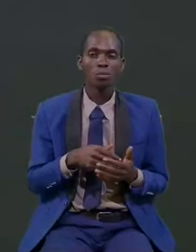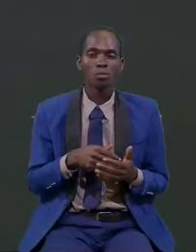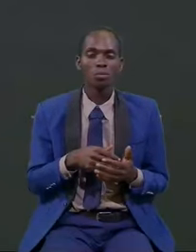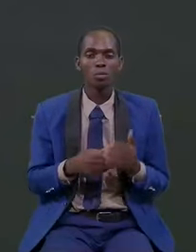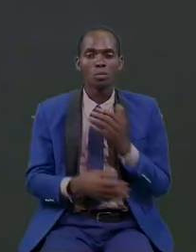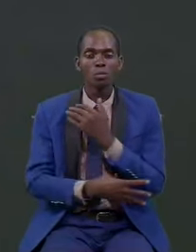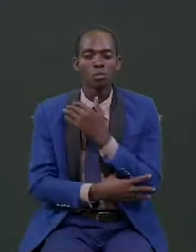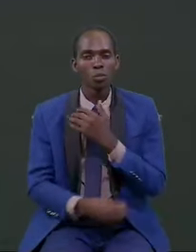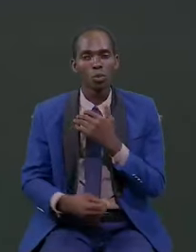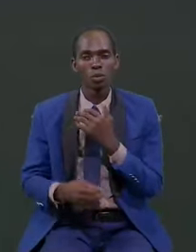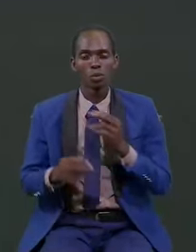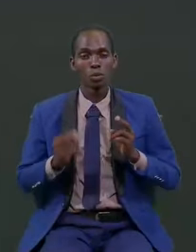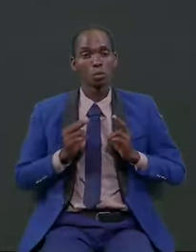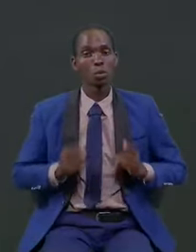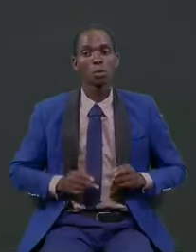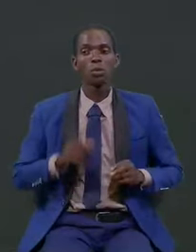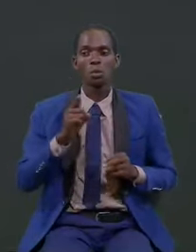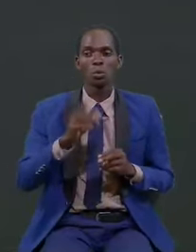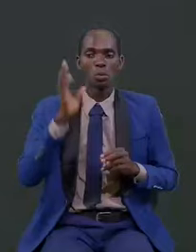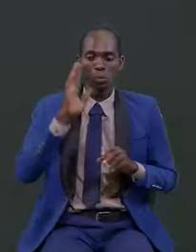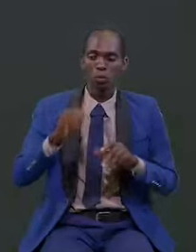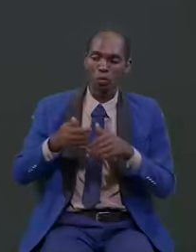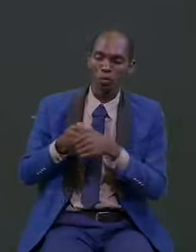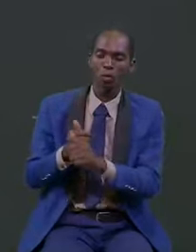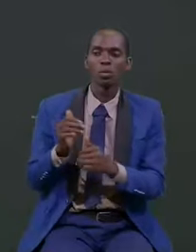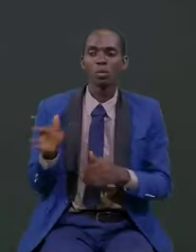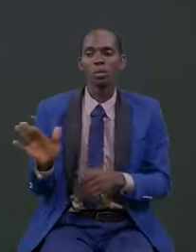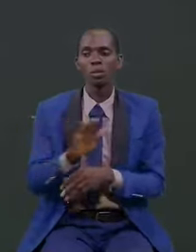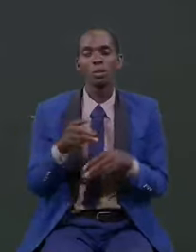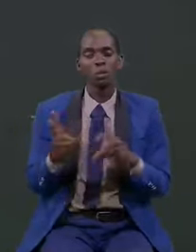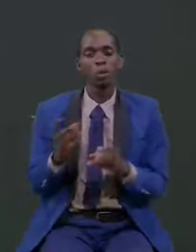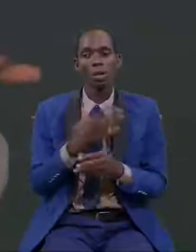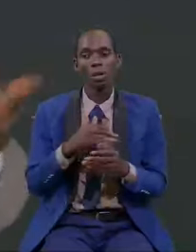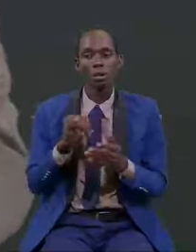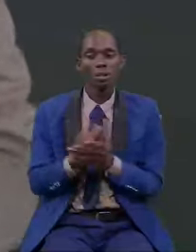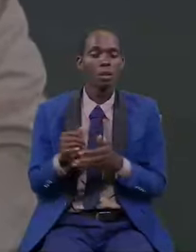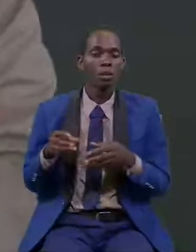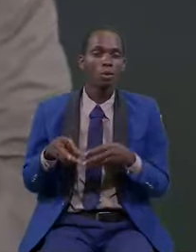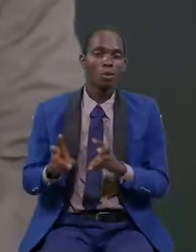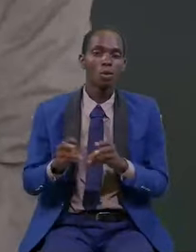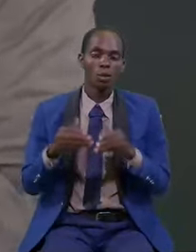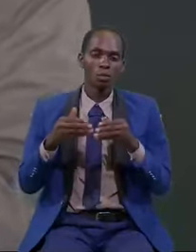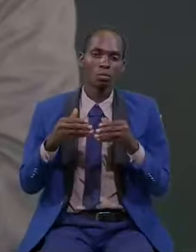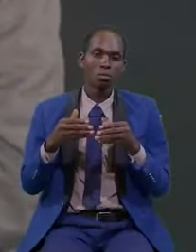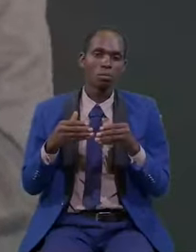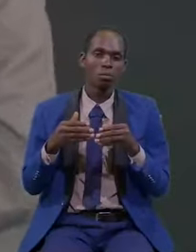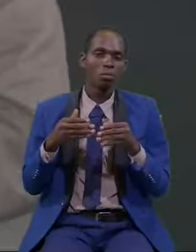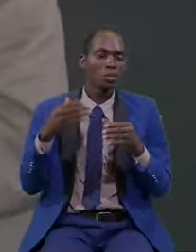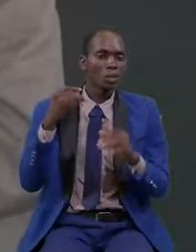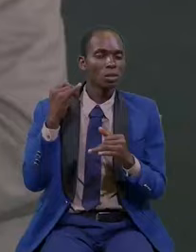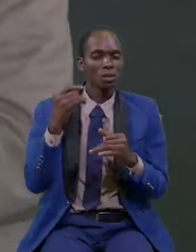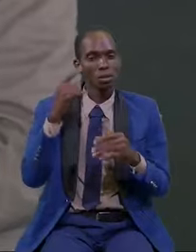d'un homme pauvre, faible, vous allez emprunter la direction là qui va déterminer votre destinée. Si vous